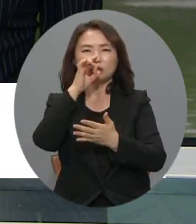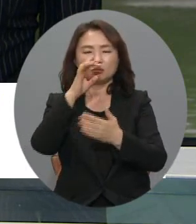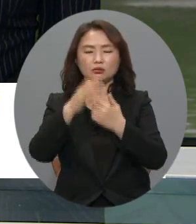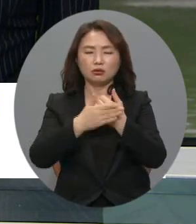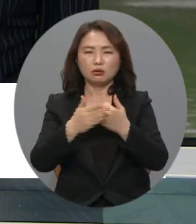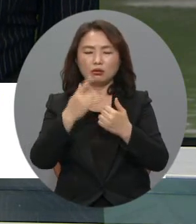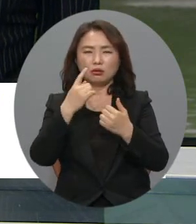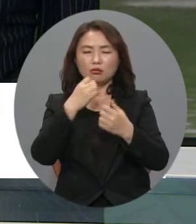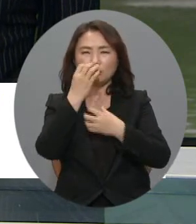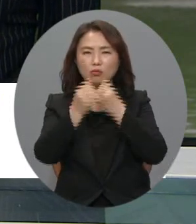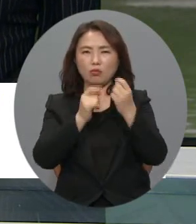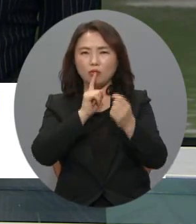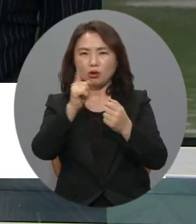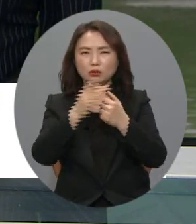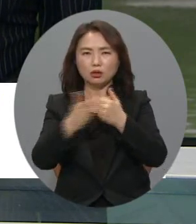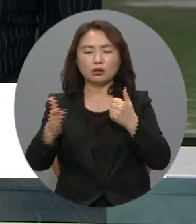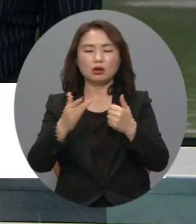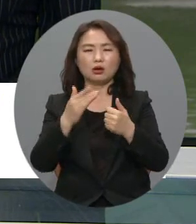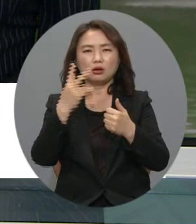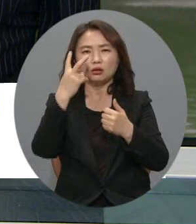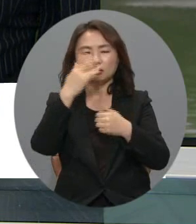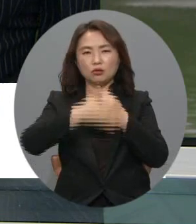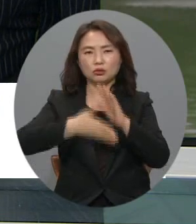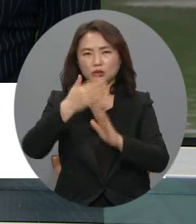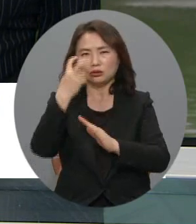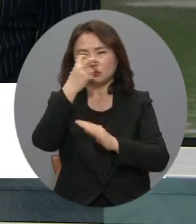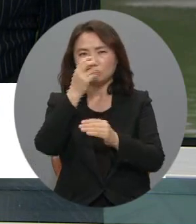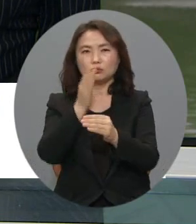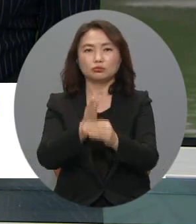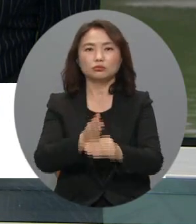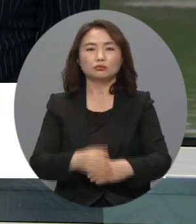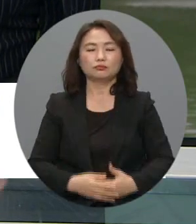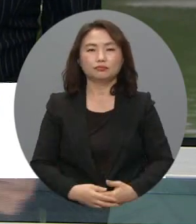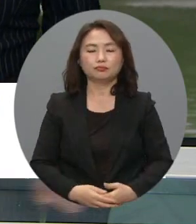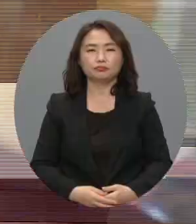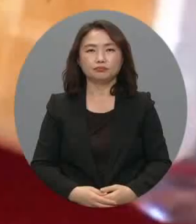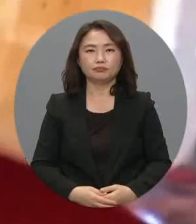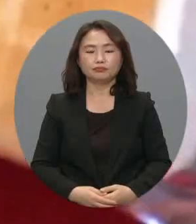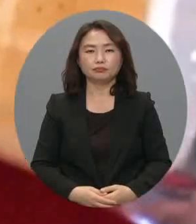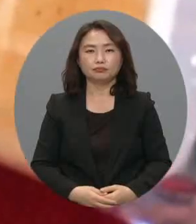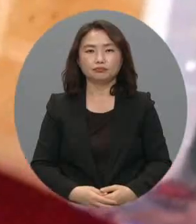것으로 확인됐습니다. 오늘 첫 소식은 양관희 기자가 취재했습니다.